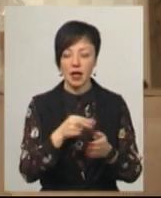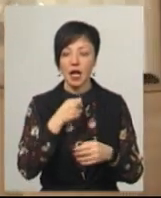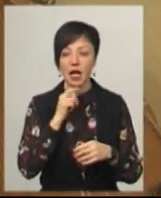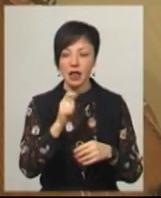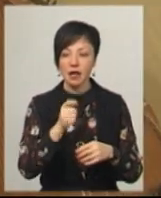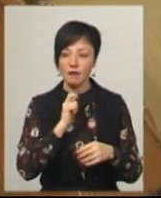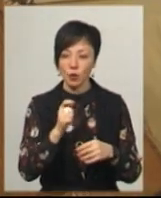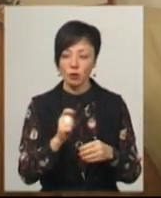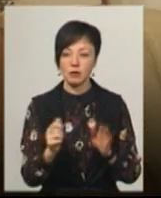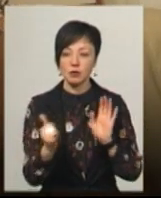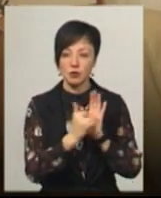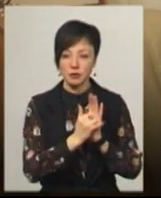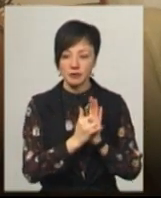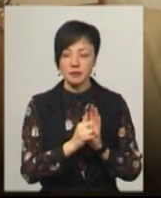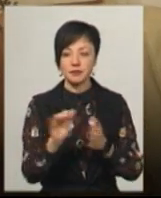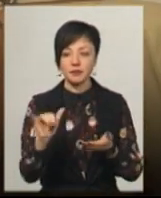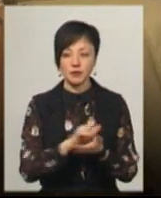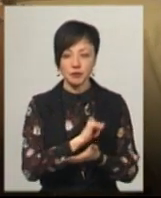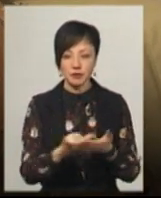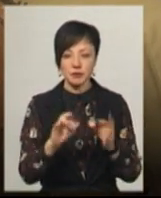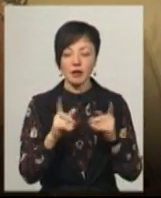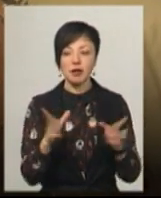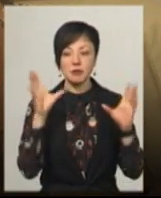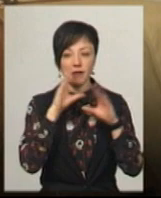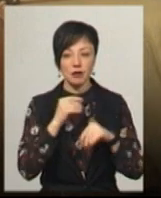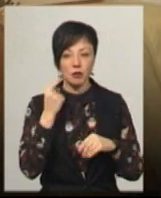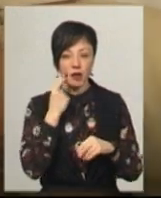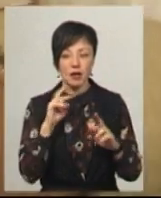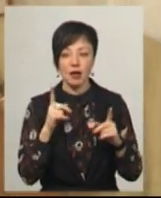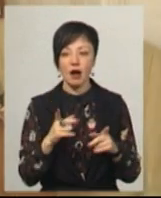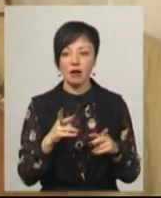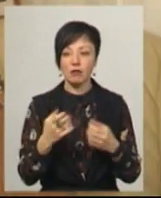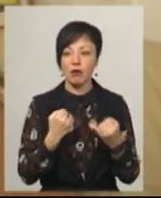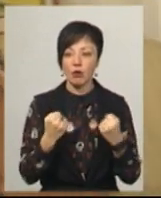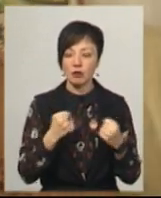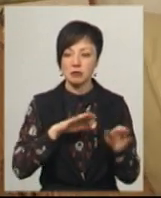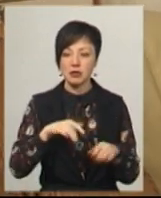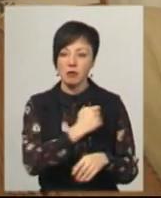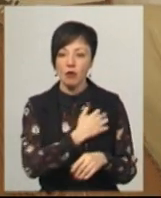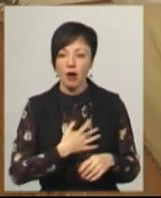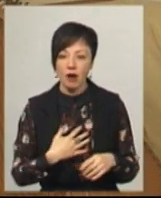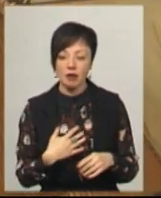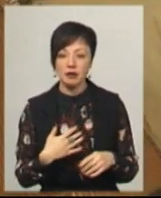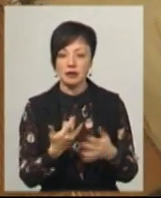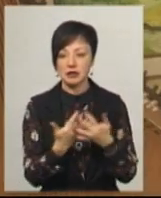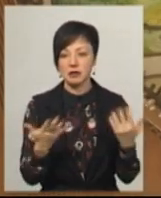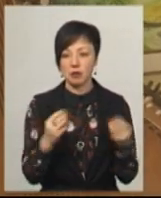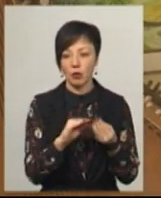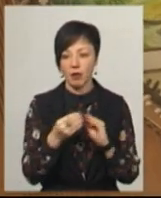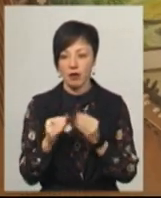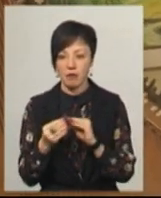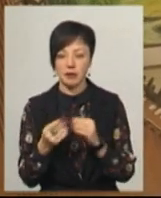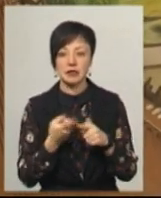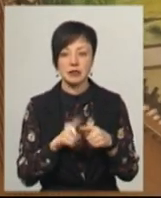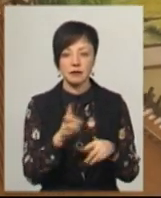виклала в мережу. Як справлятися з негараздами, як справлятися після поранення з різними проблемами.